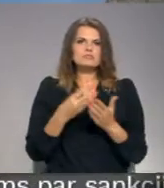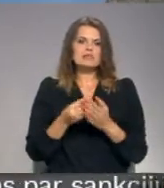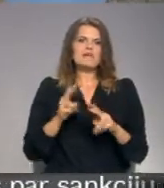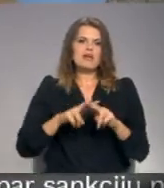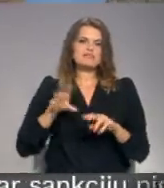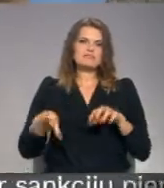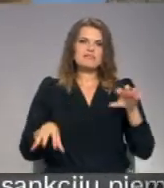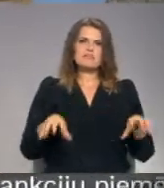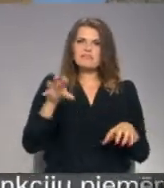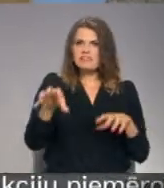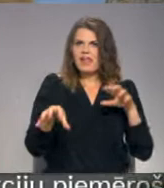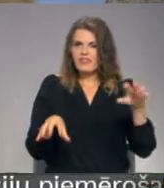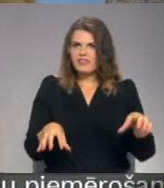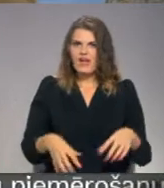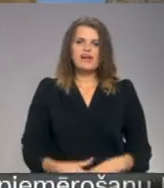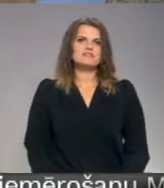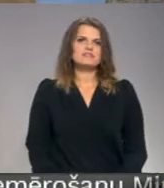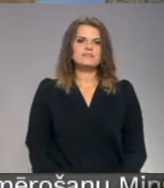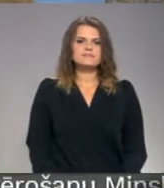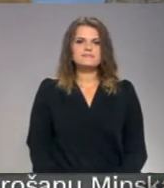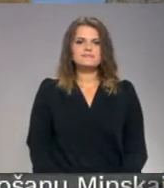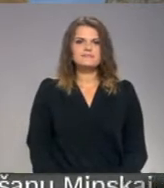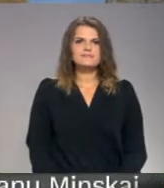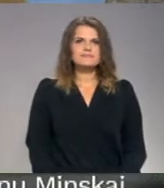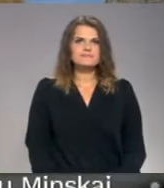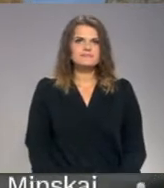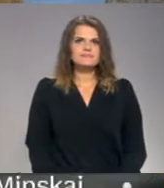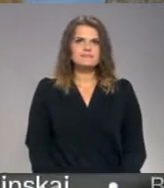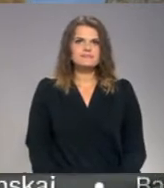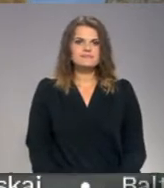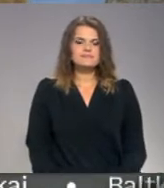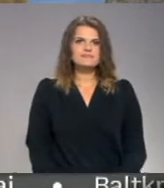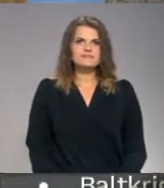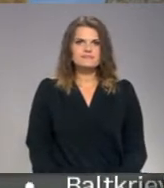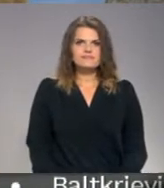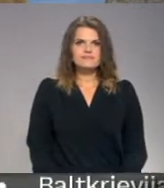sektoros. Beatrise Jakobsone, Vitālijs Dude, Renoks, Latgales reģionālā televīzija.